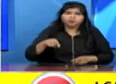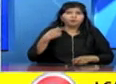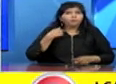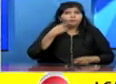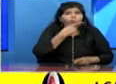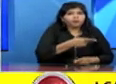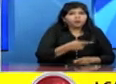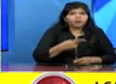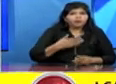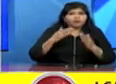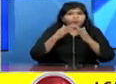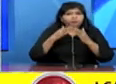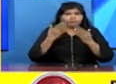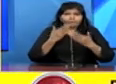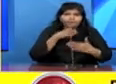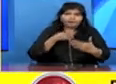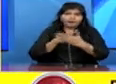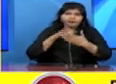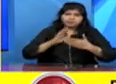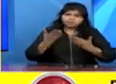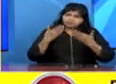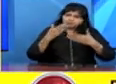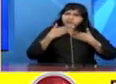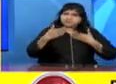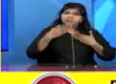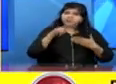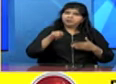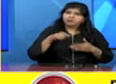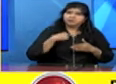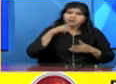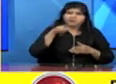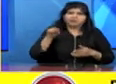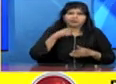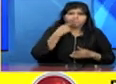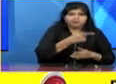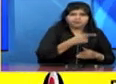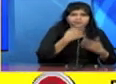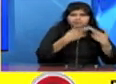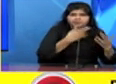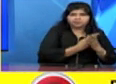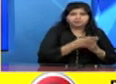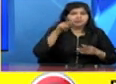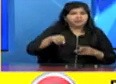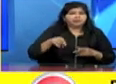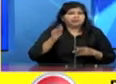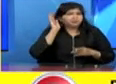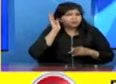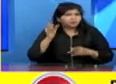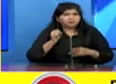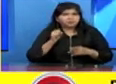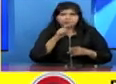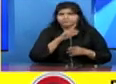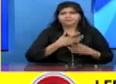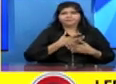क्वारंटाइन में रहने को कहा गया है, उनके साथ कुछ लोग बुरा बर्ताव कर रहे हैं। ऐसी बातें सुनकर